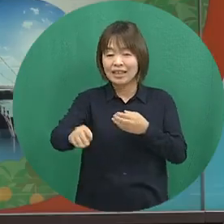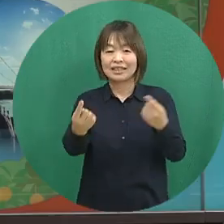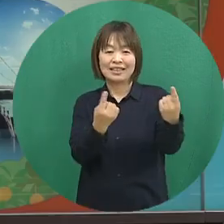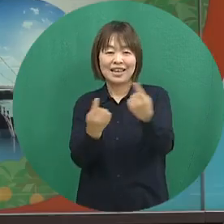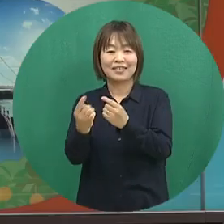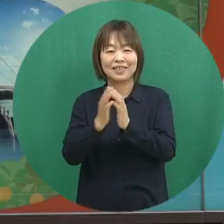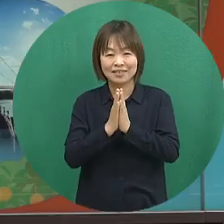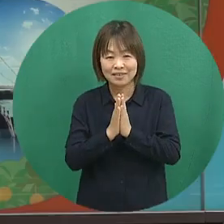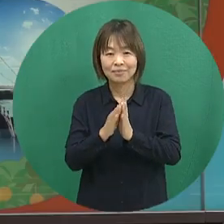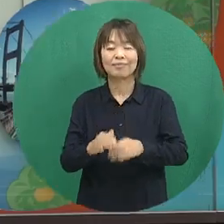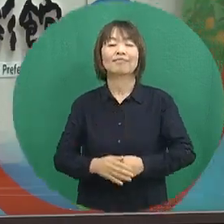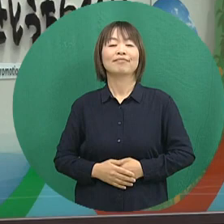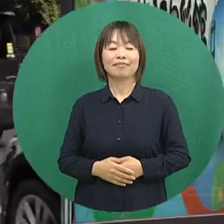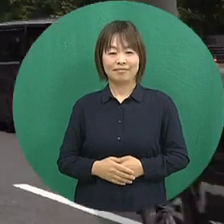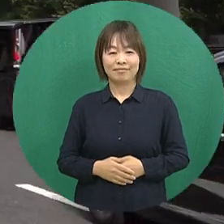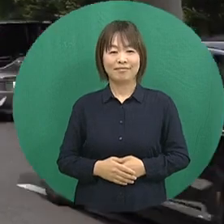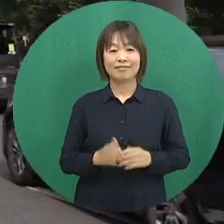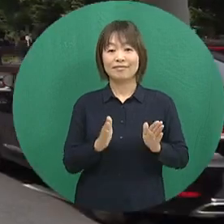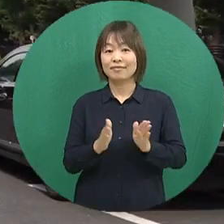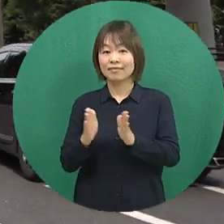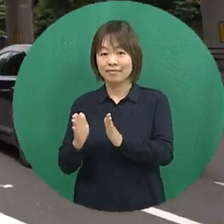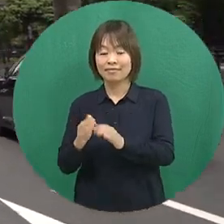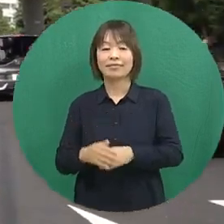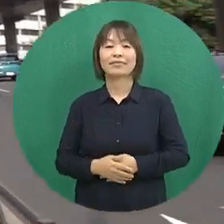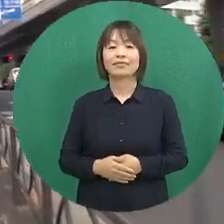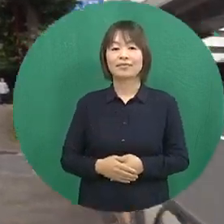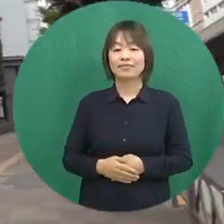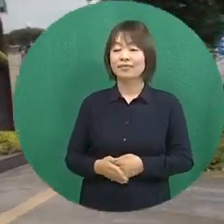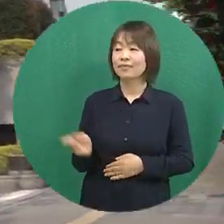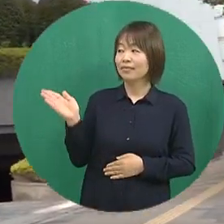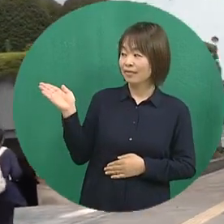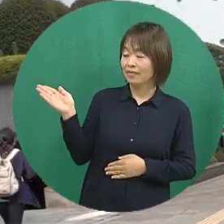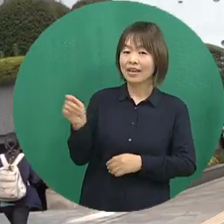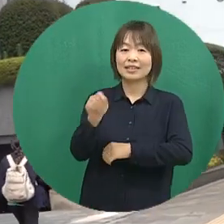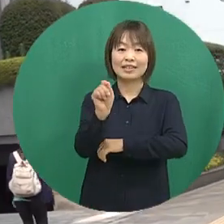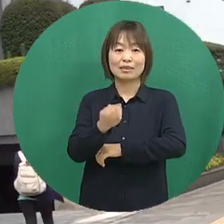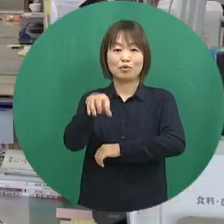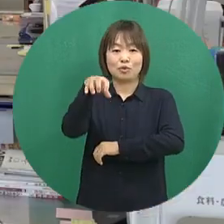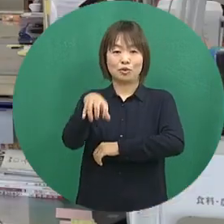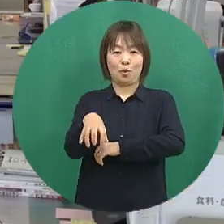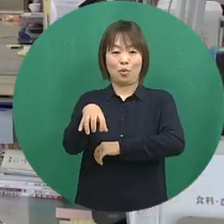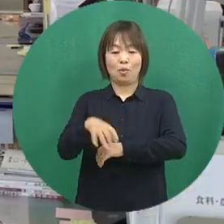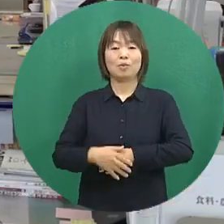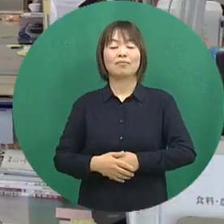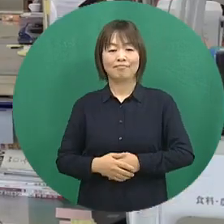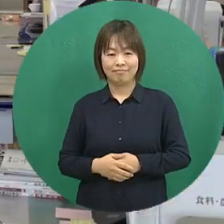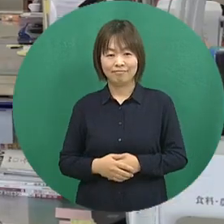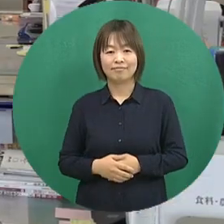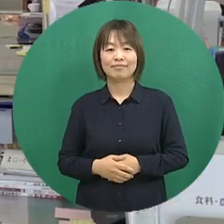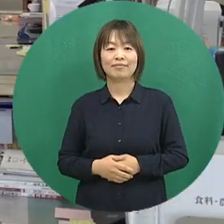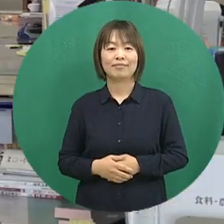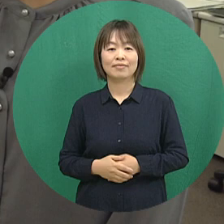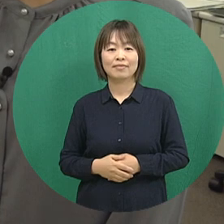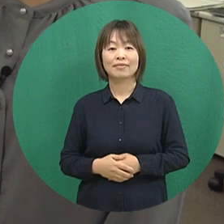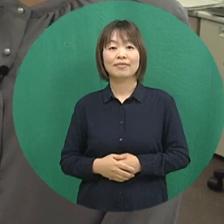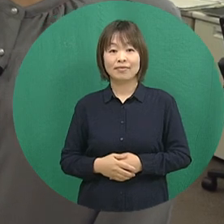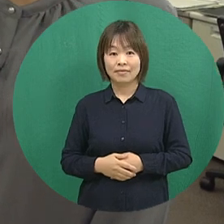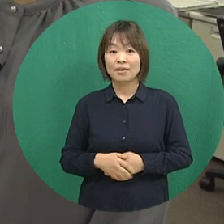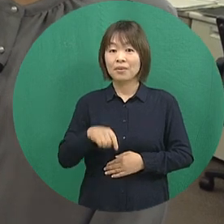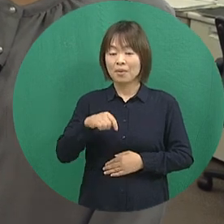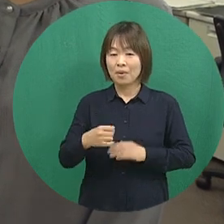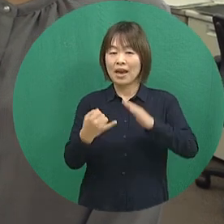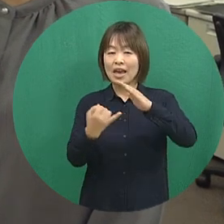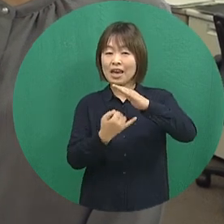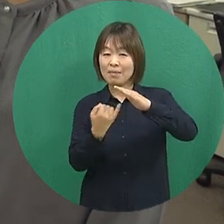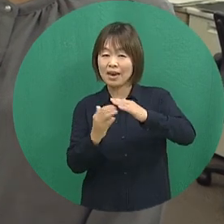ひお立ち寄りください。 さてこちらが都道府県会館にある愛媛県東京事務所です。 ここ